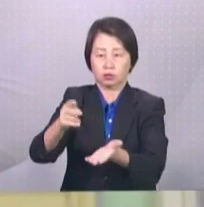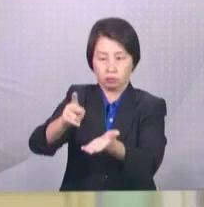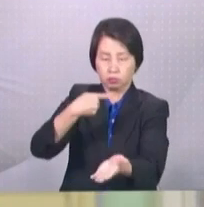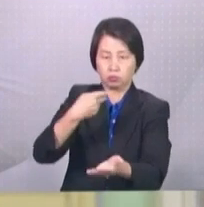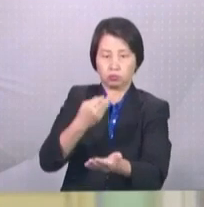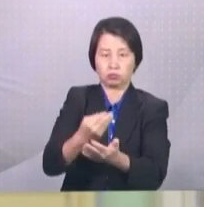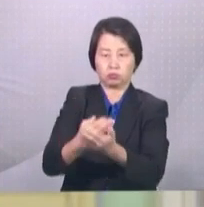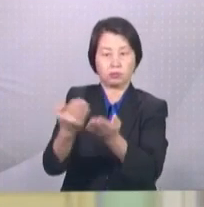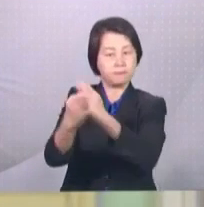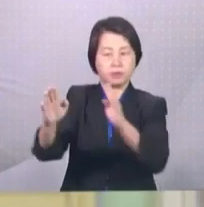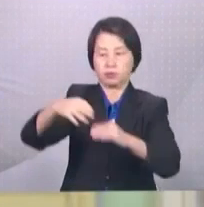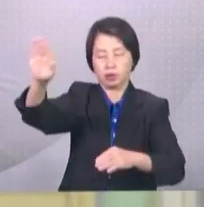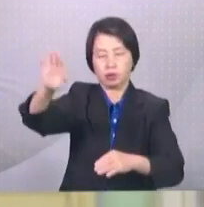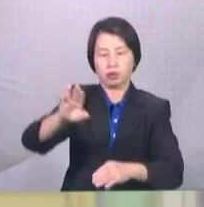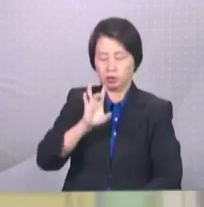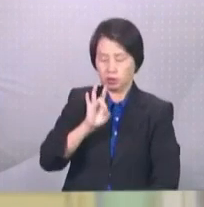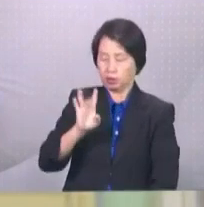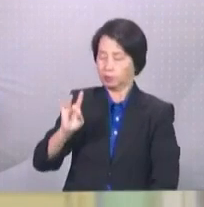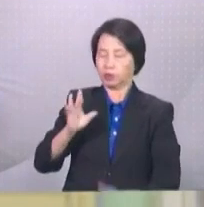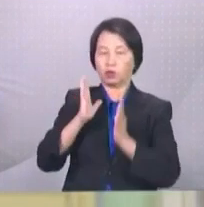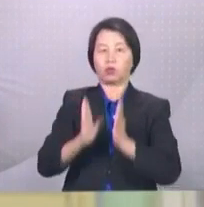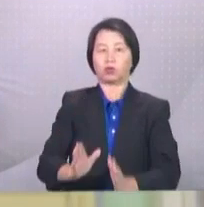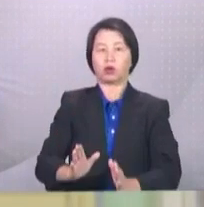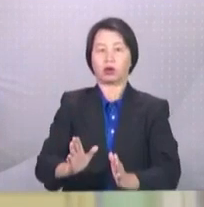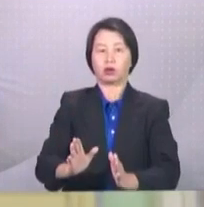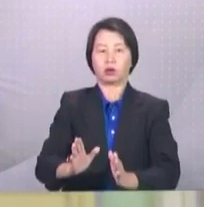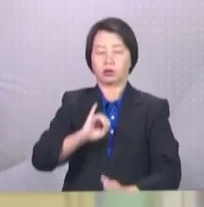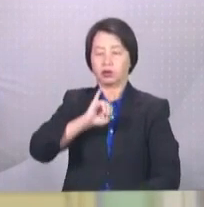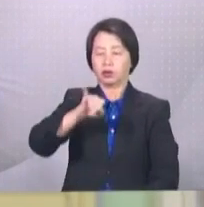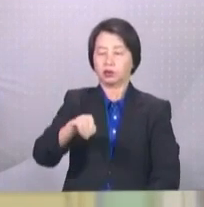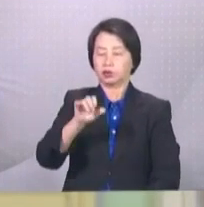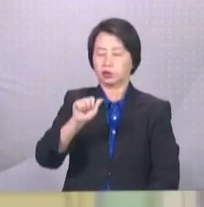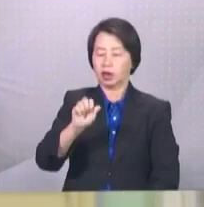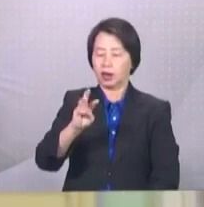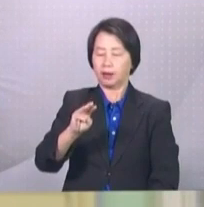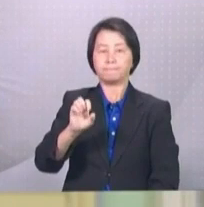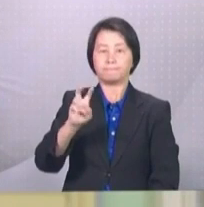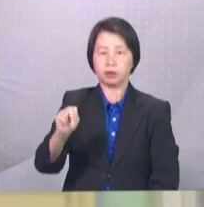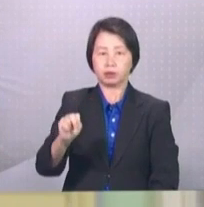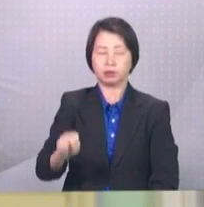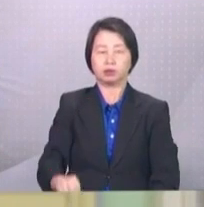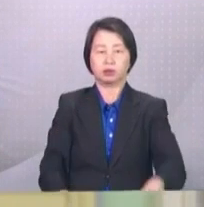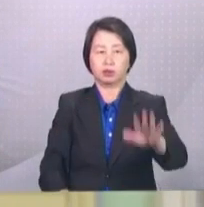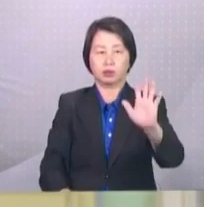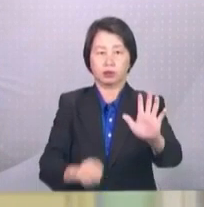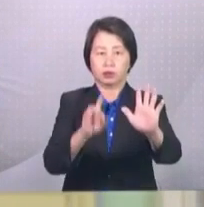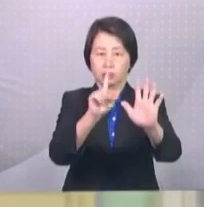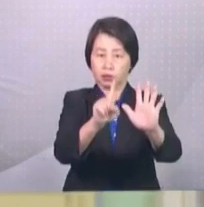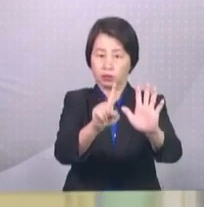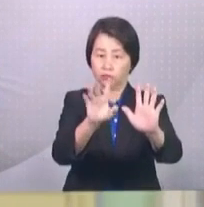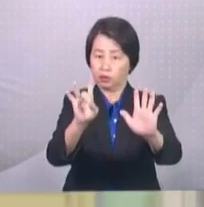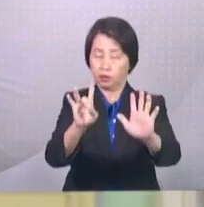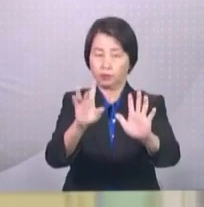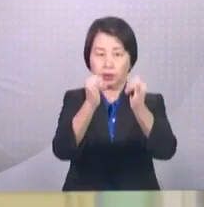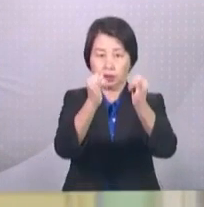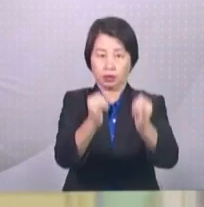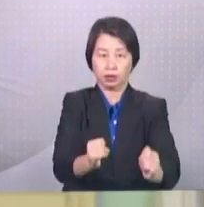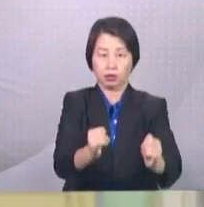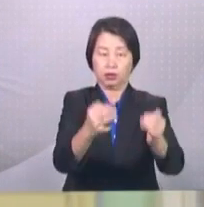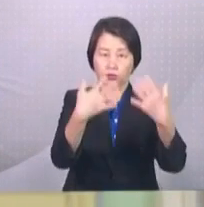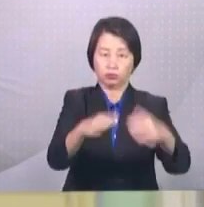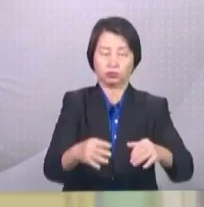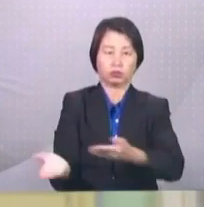selama 88 orang selama ini 518 individu telah